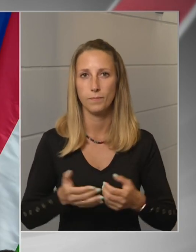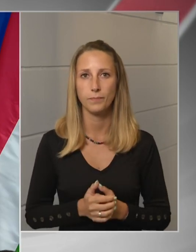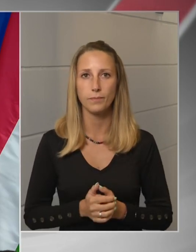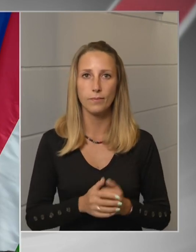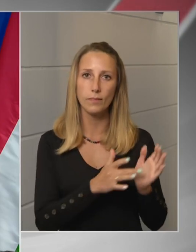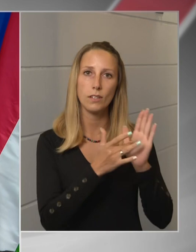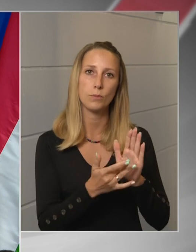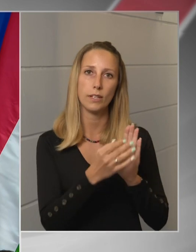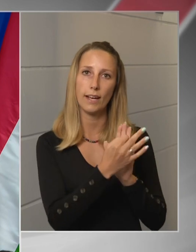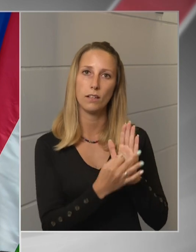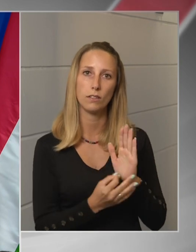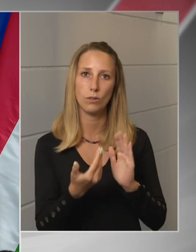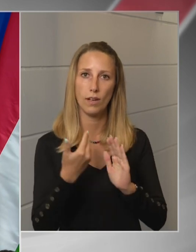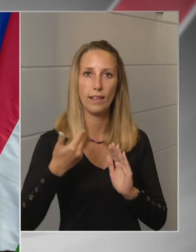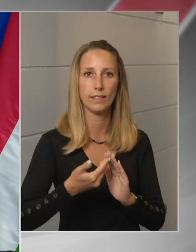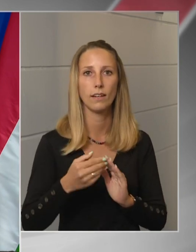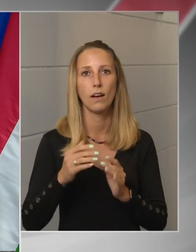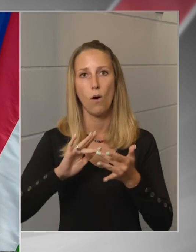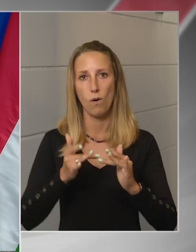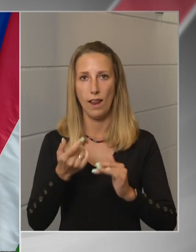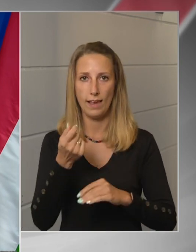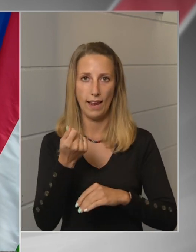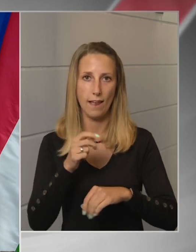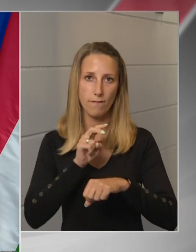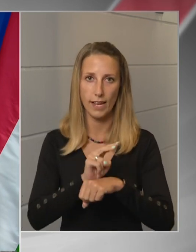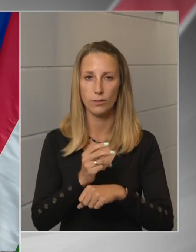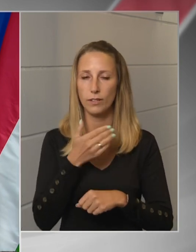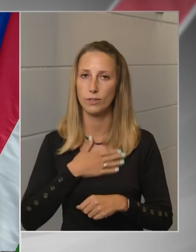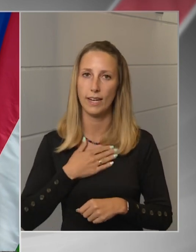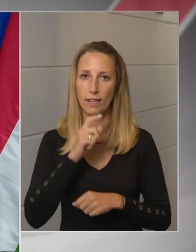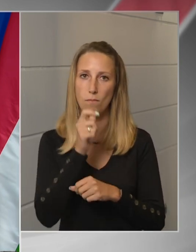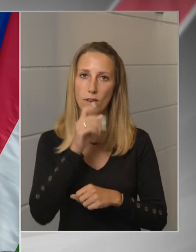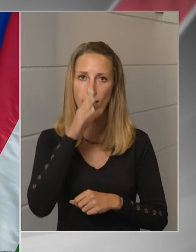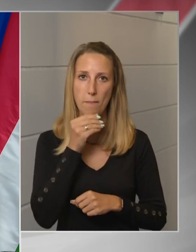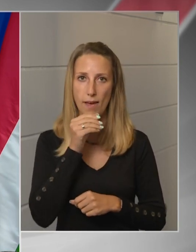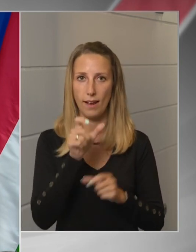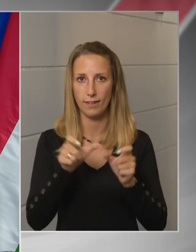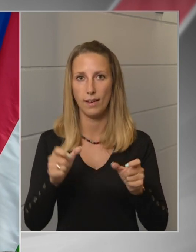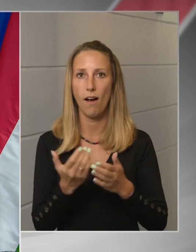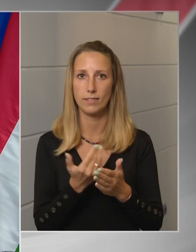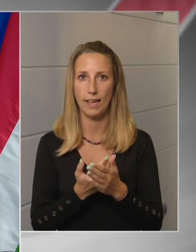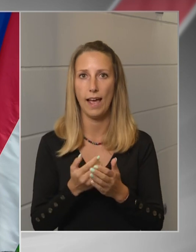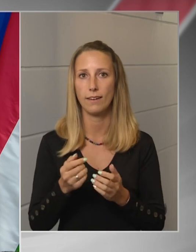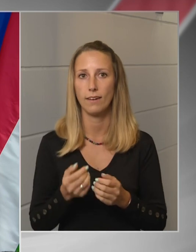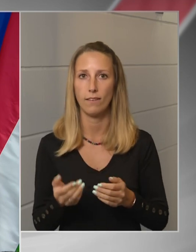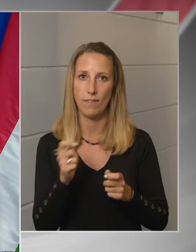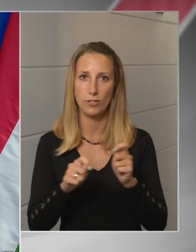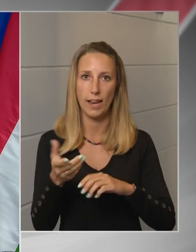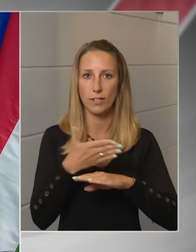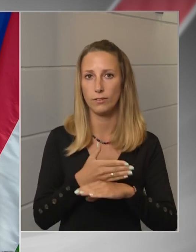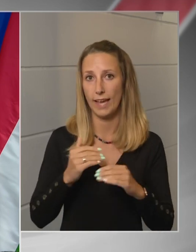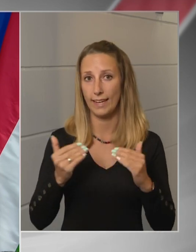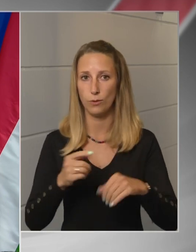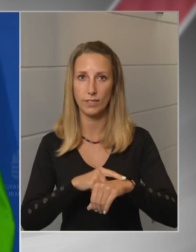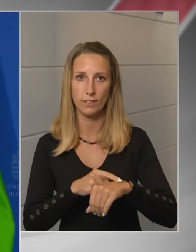Azt mutatják az adatok eddig, hogy az online elfügyelőt nagyon is szeretik a magyar emberek, és használják vásárlás előtt. Egyre nő az az idő, amit egy-egy